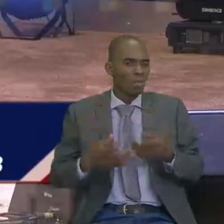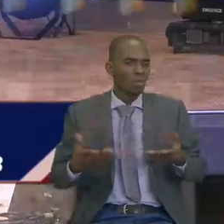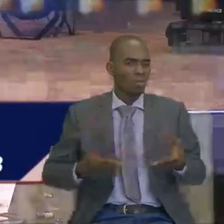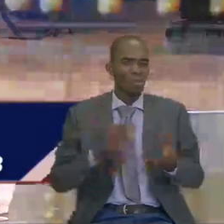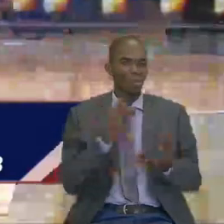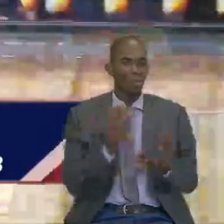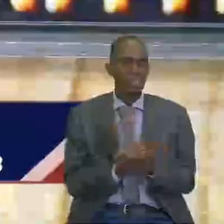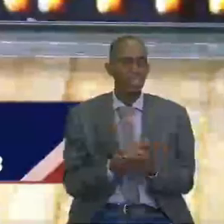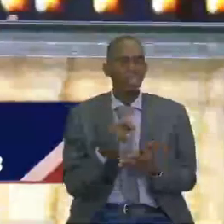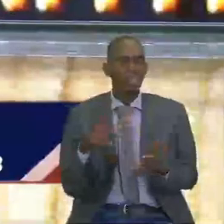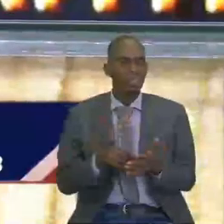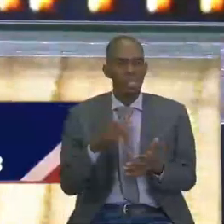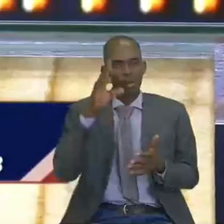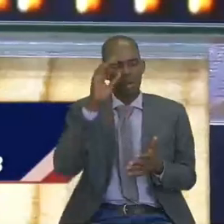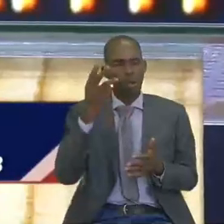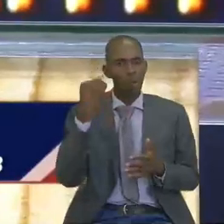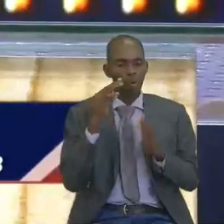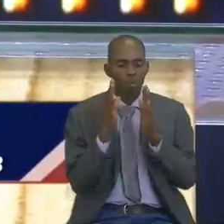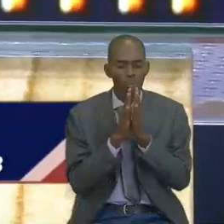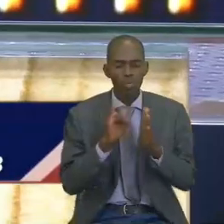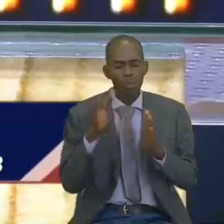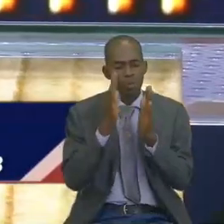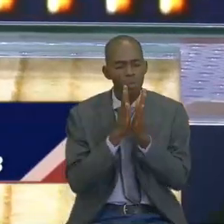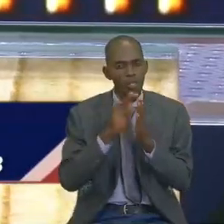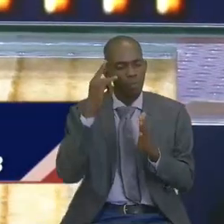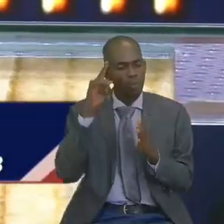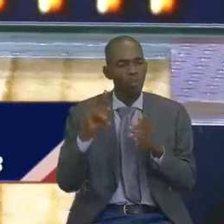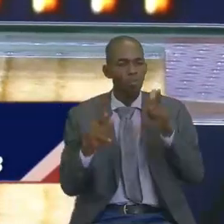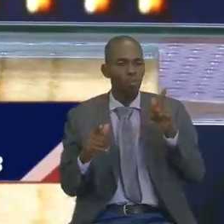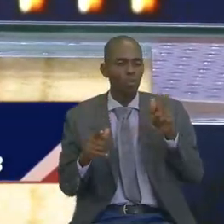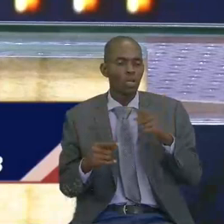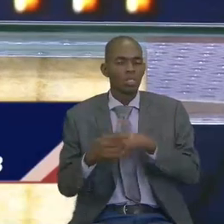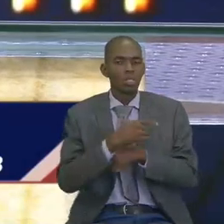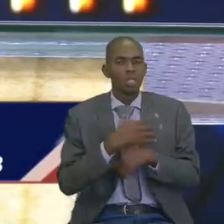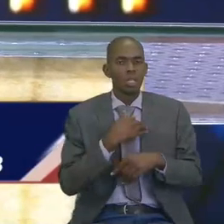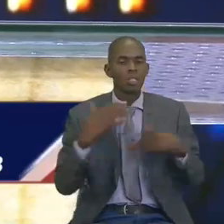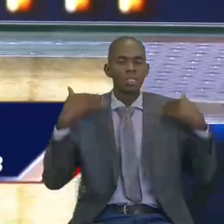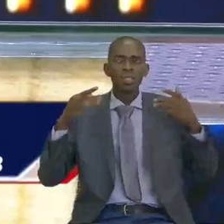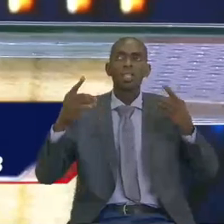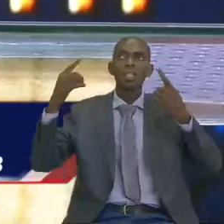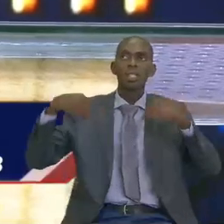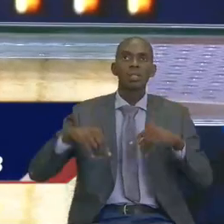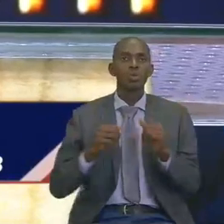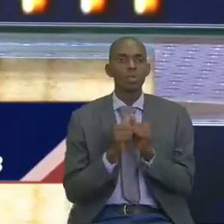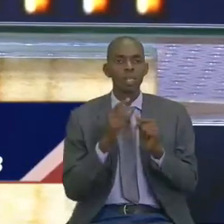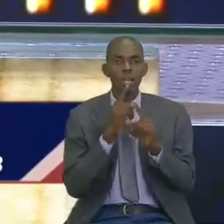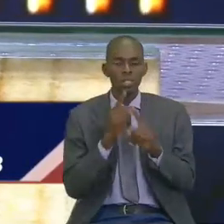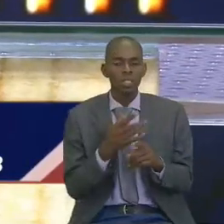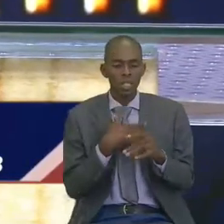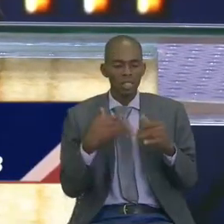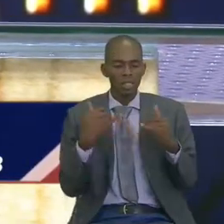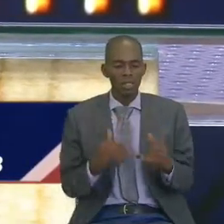priait. Il a prié 21 jours avant l'arrivée de l'ange pour la réponse. Il dit que tu sais